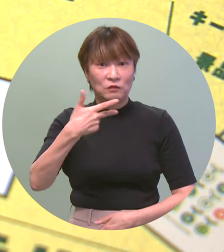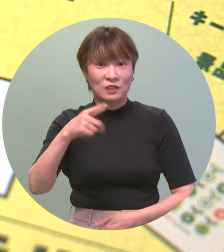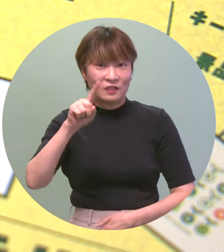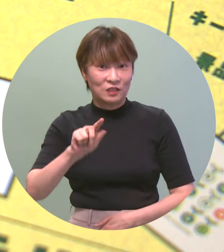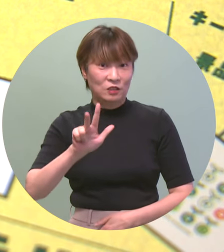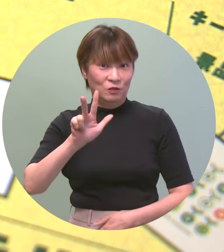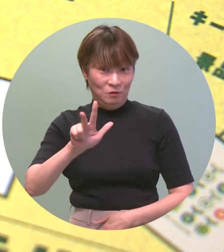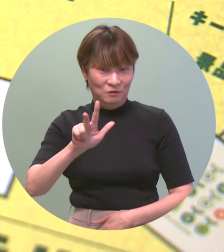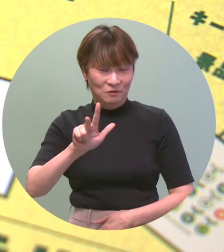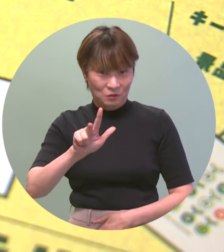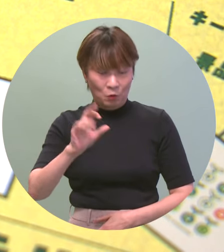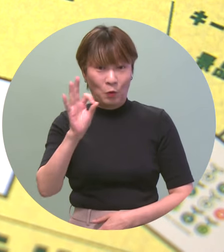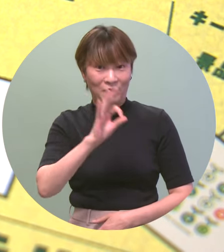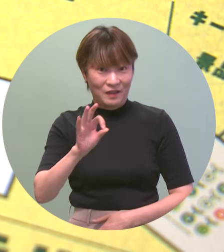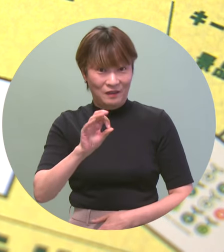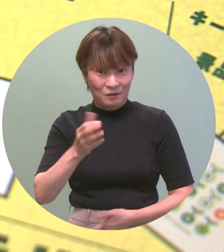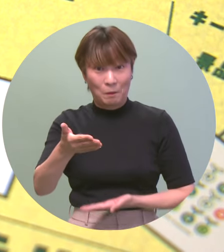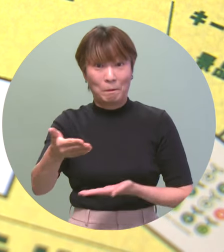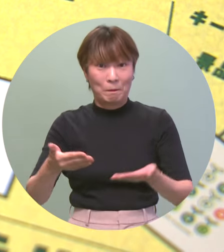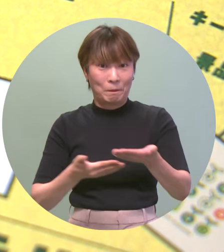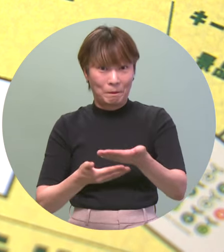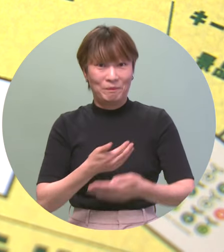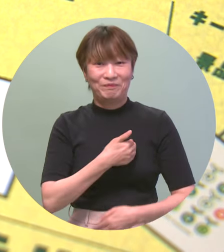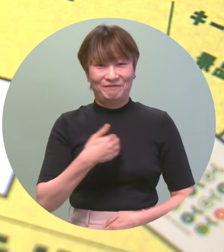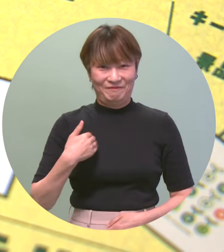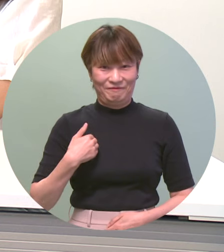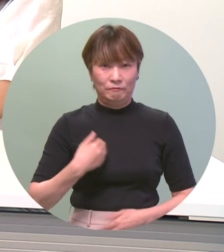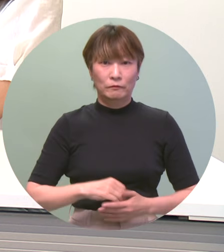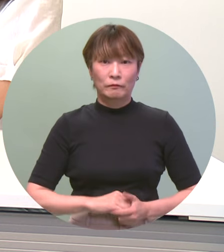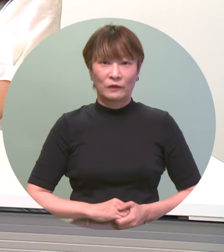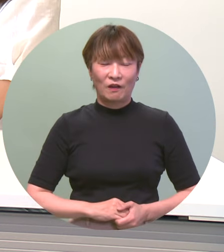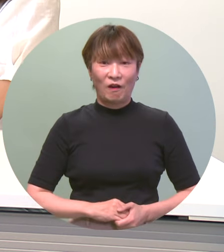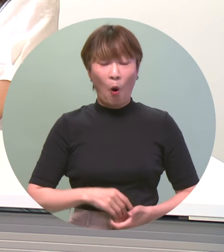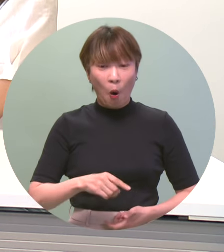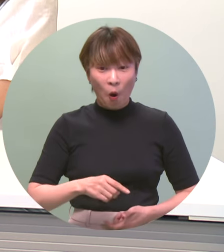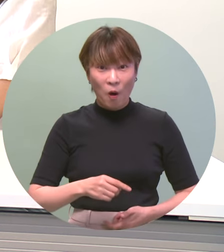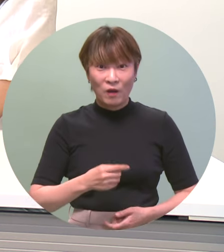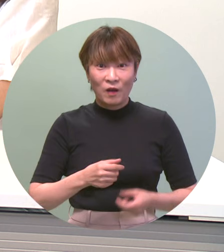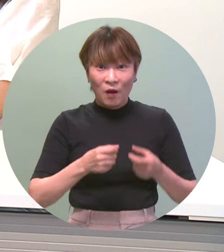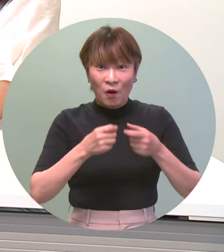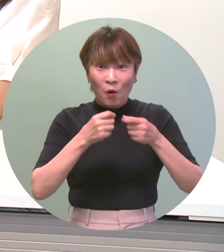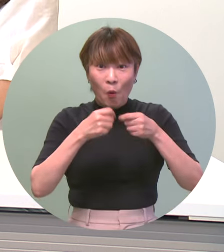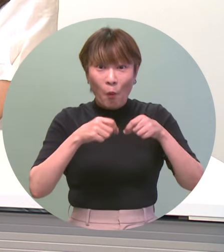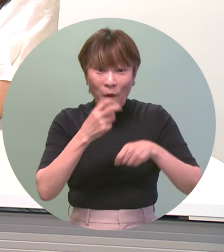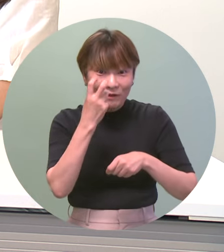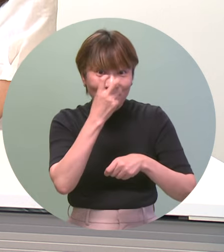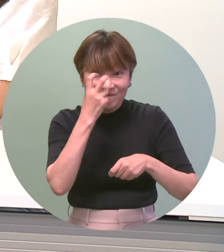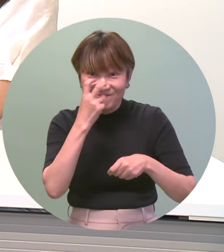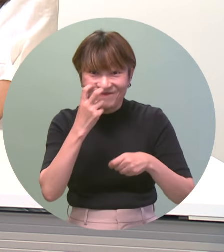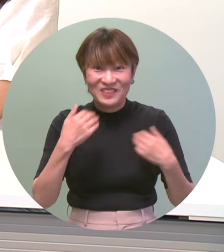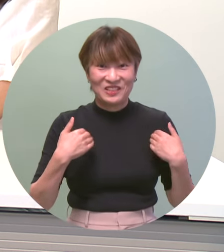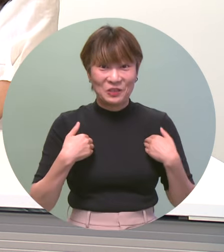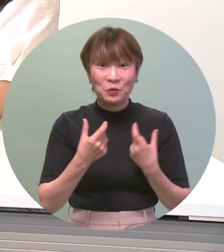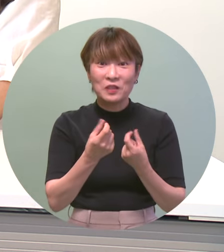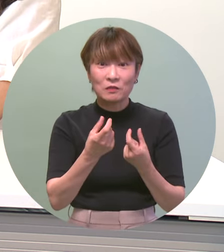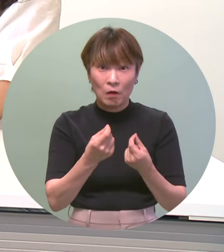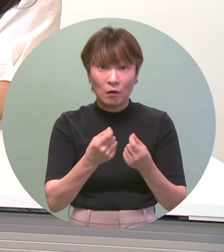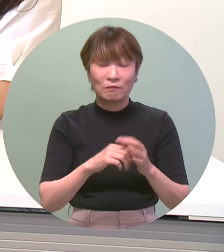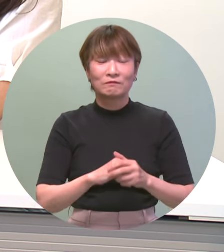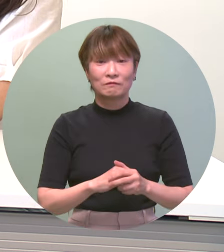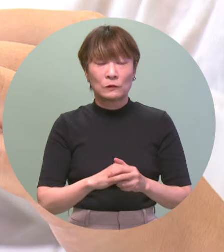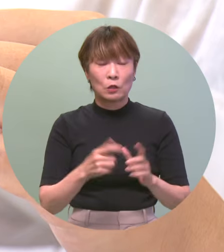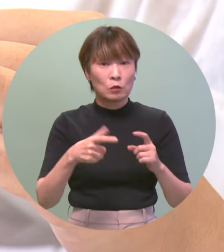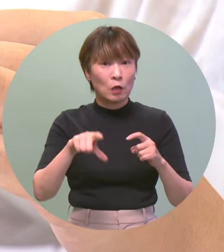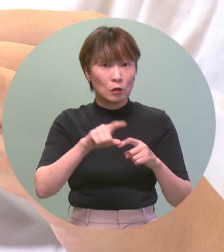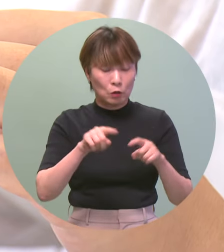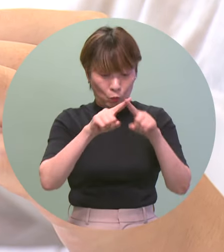った景品と交換できます。 それはくまなくチェックしないといけないですね。さらに